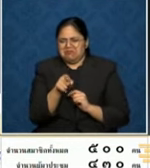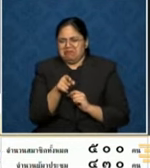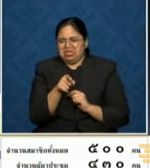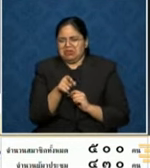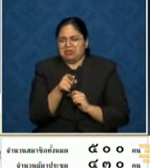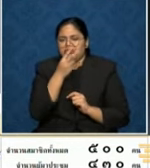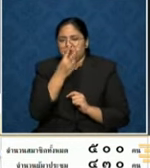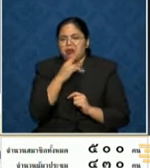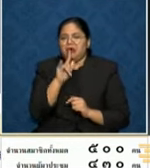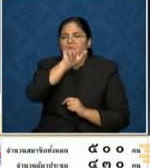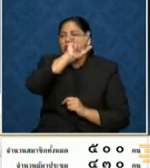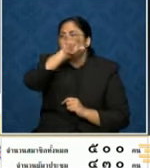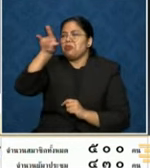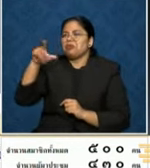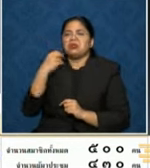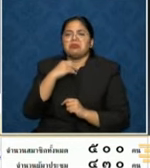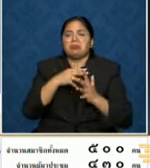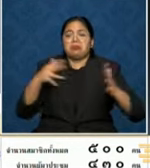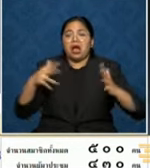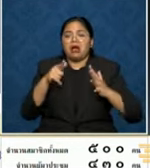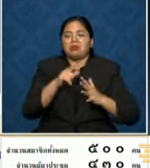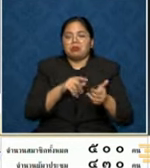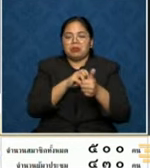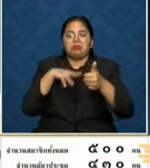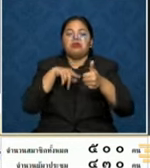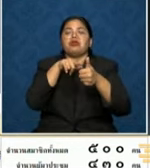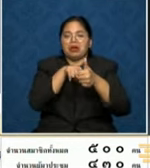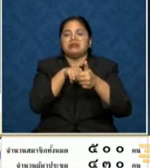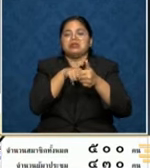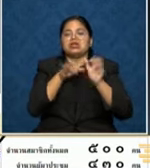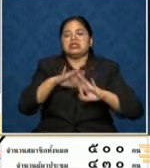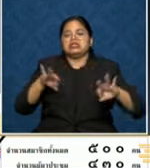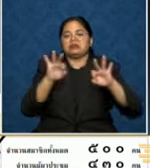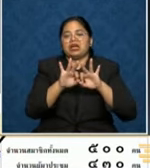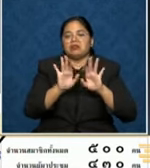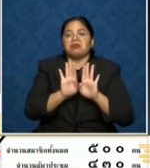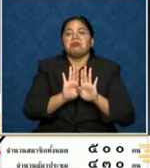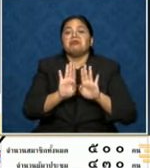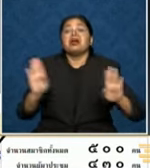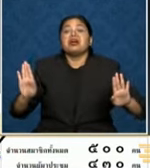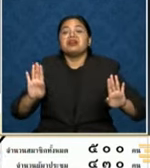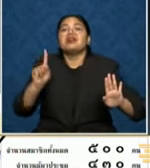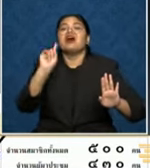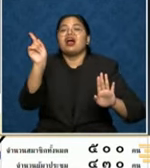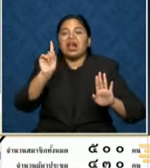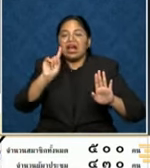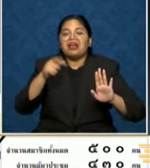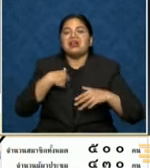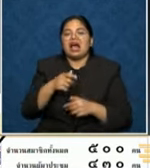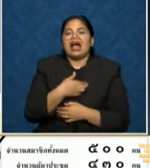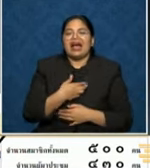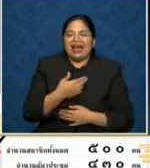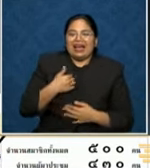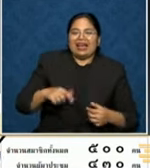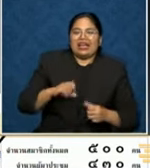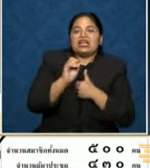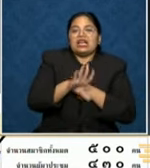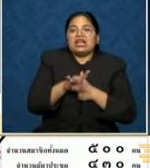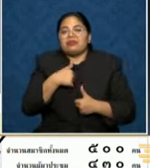ยอะผมเข้าใจครับเป็นผู้นำของประเทศในเมื่อมันเป็นครั้งแรกมันก็ต้องมีการเปิดตัวเข้าใจครับในเรื่องนี้เพราะฉะนั้นเนี่ยเรา